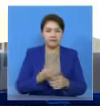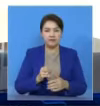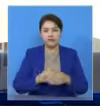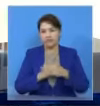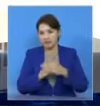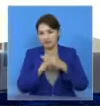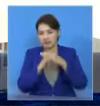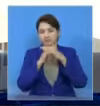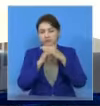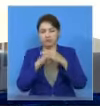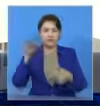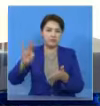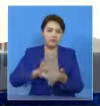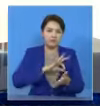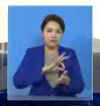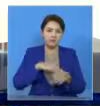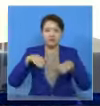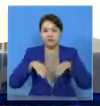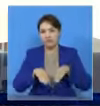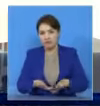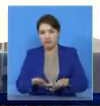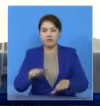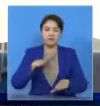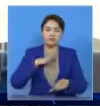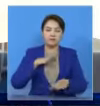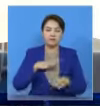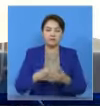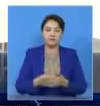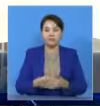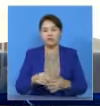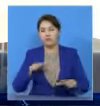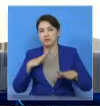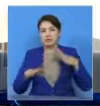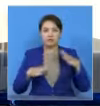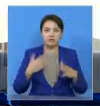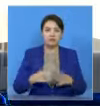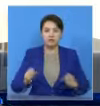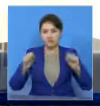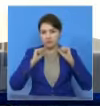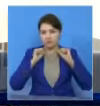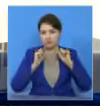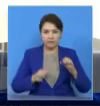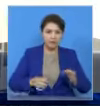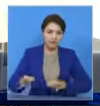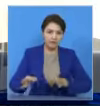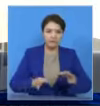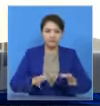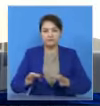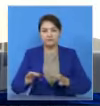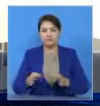итермелейтін, тез шешім қабылдауға шынықтыратын, дайындайтын спорт